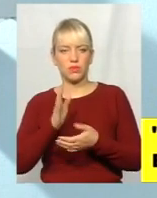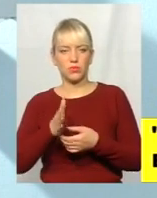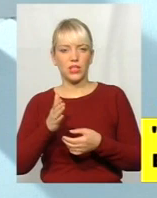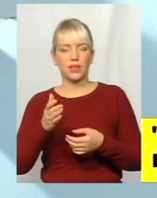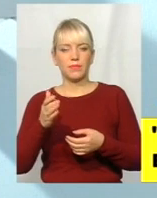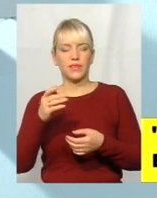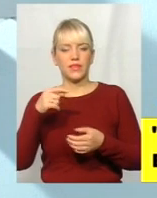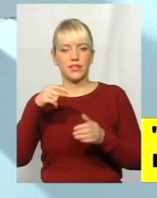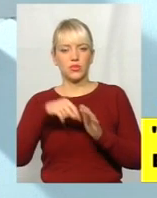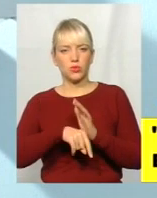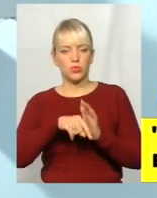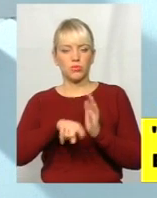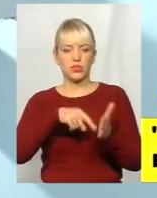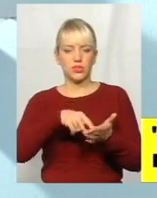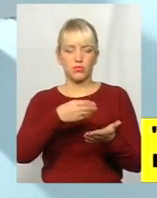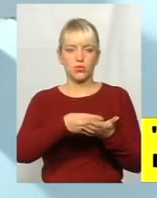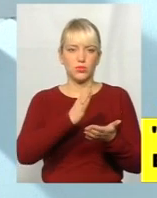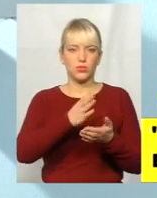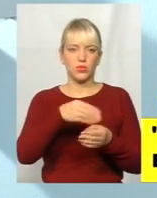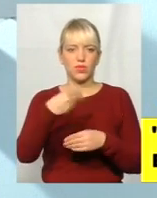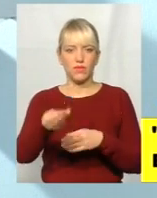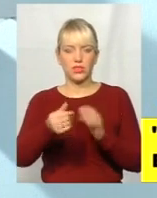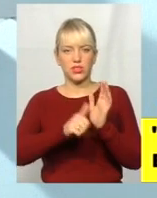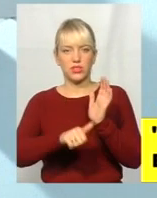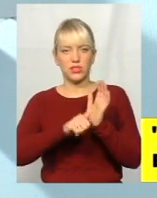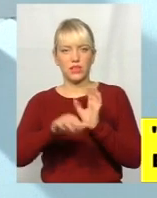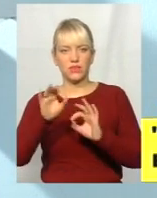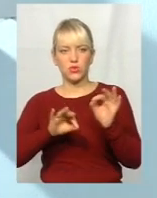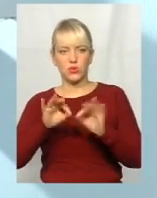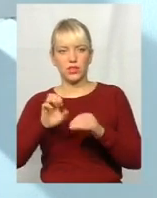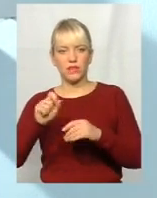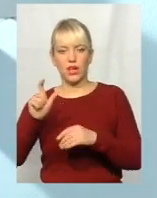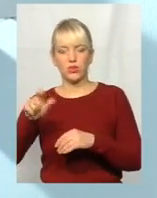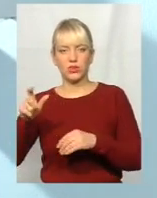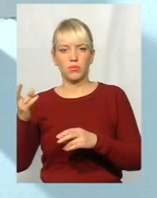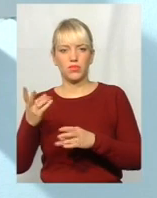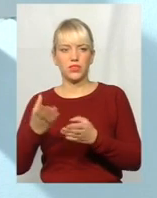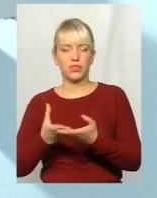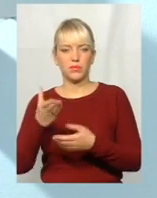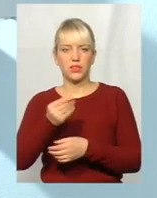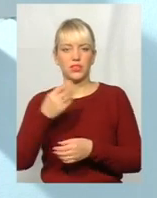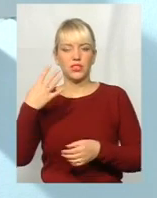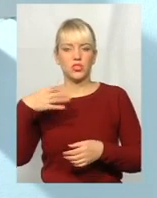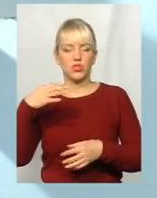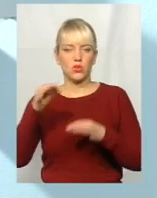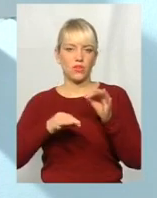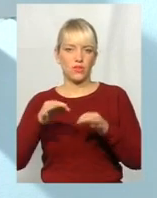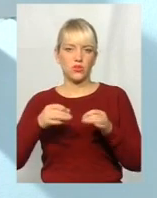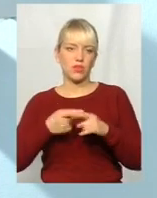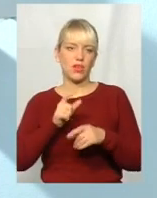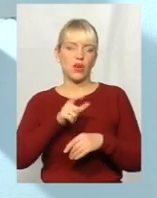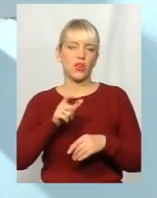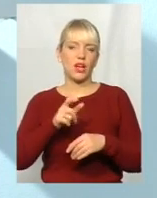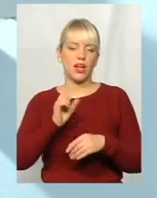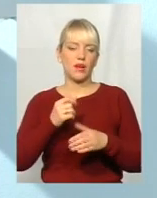Тобто міський бюджет буде давати 60%, мешканці повинні 40%. І для будинків, які мають